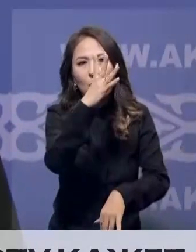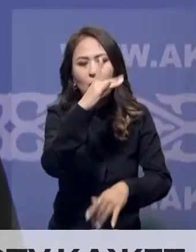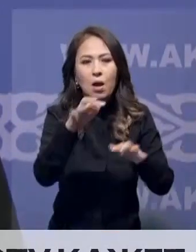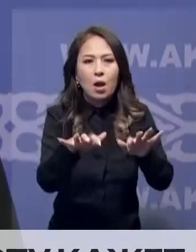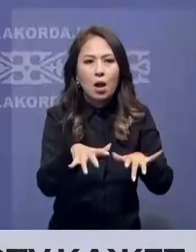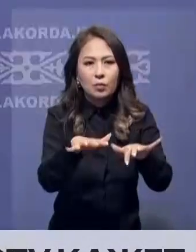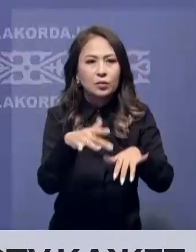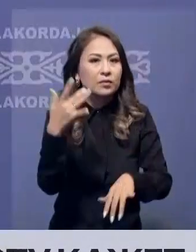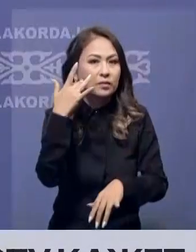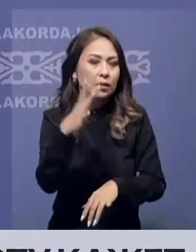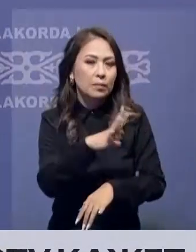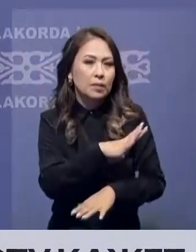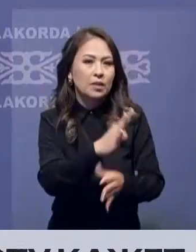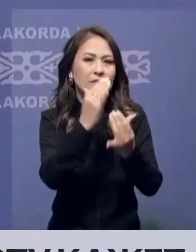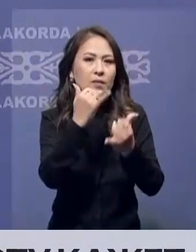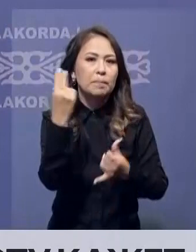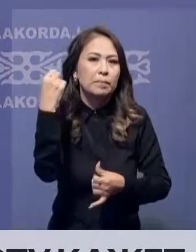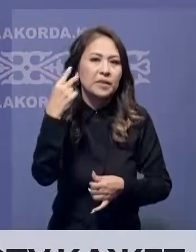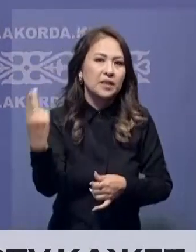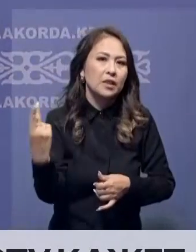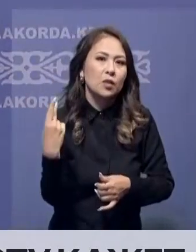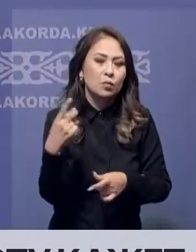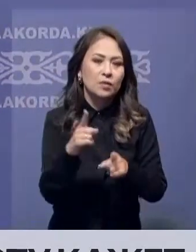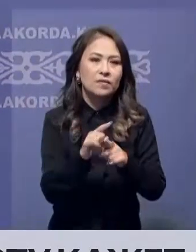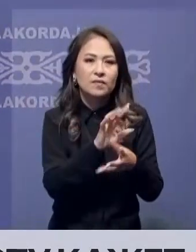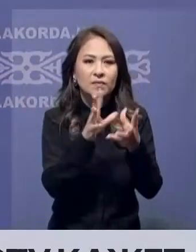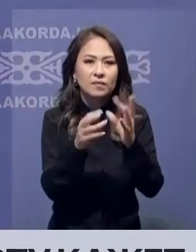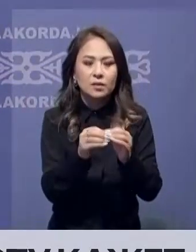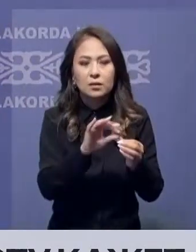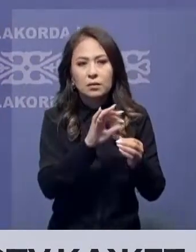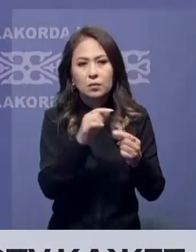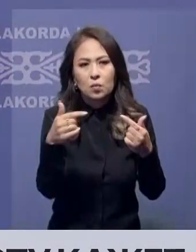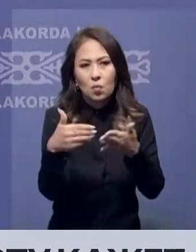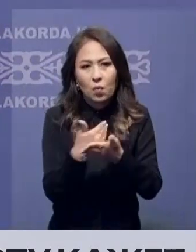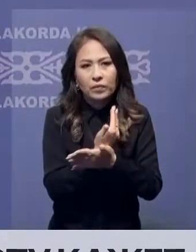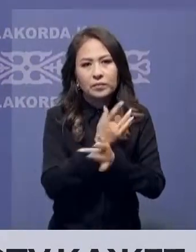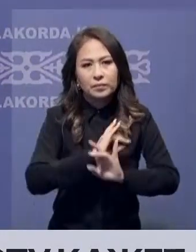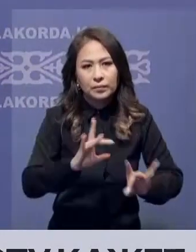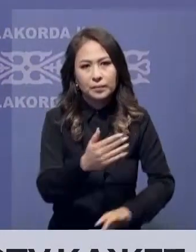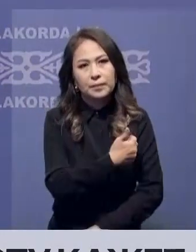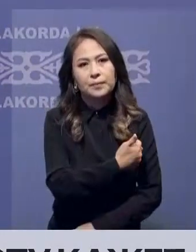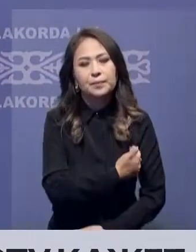алдында өтіп жатыр. Міне президент екеміз осыны өнер арқылы қоғамға жаңаша жеткізу жағын